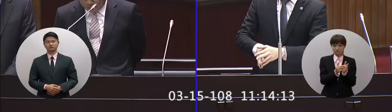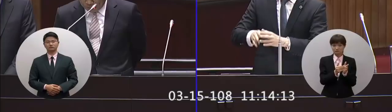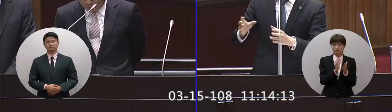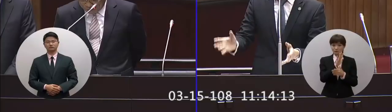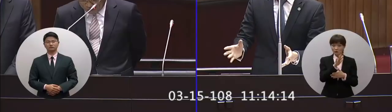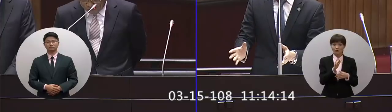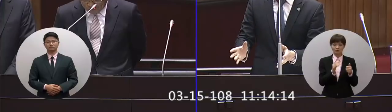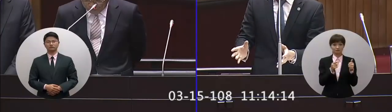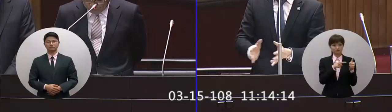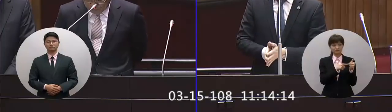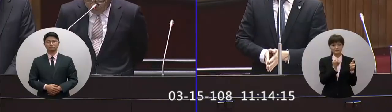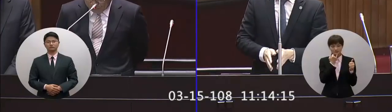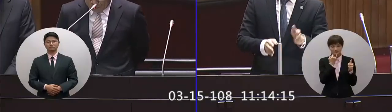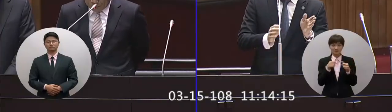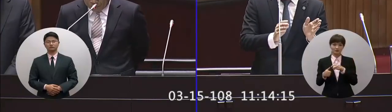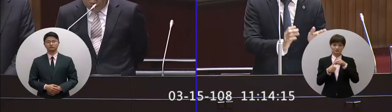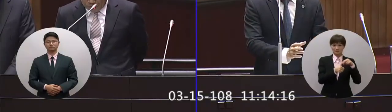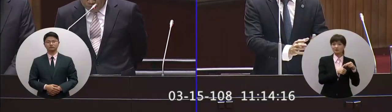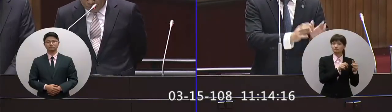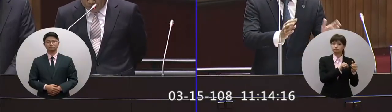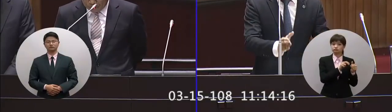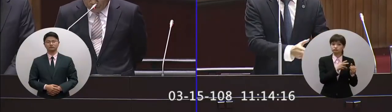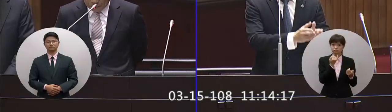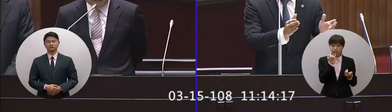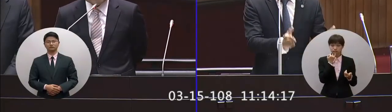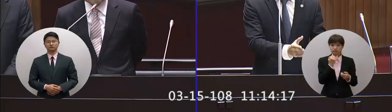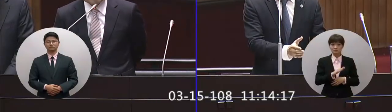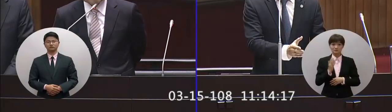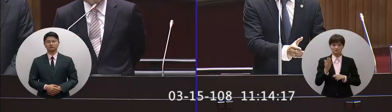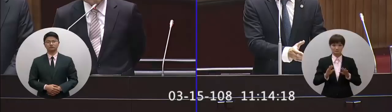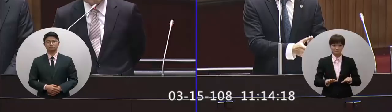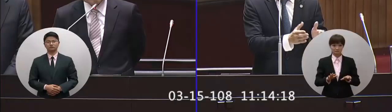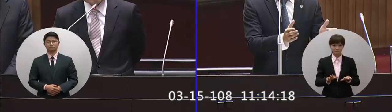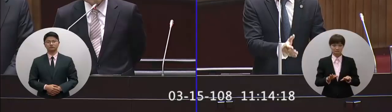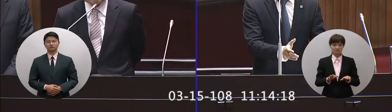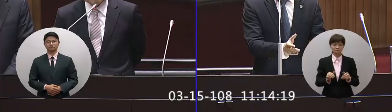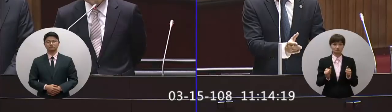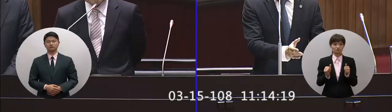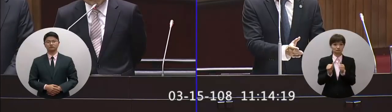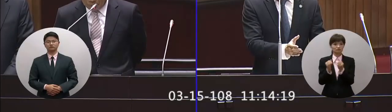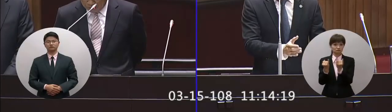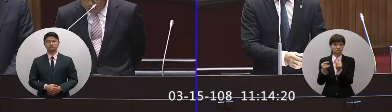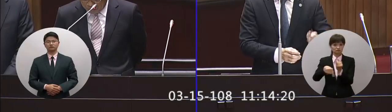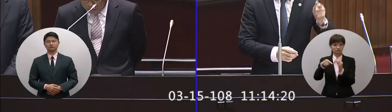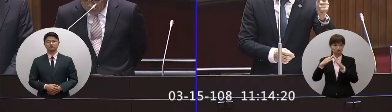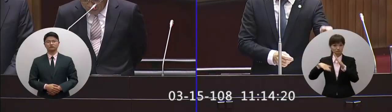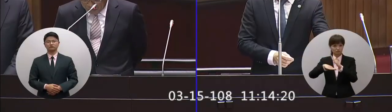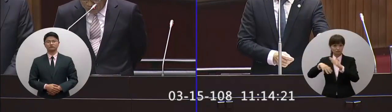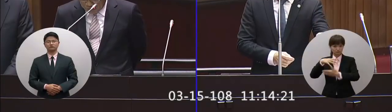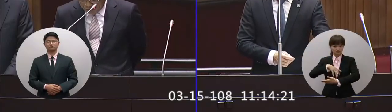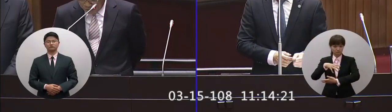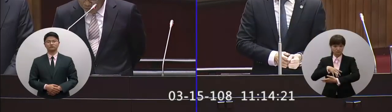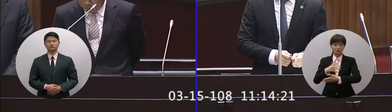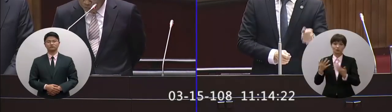养，即合作继亲收养嘛吼。但是即卖有一种嘛是现主持已经现有诶同性家庭内底诶即个问题，就是讲一